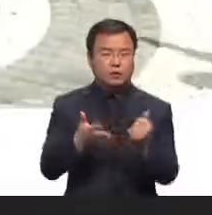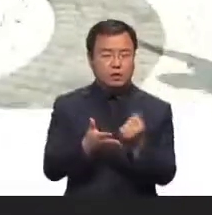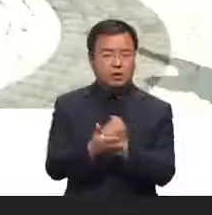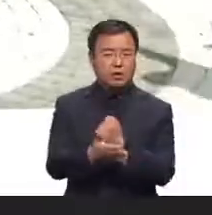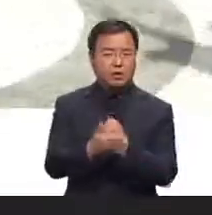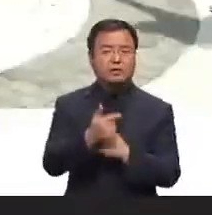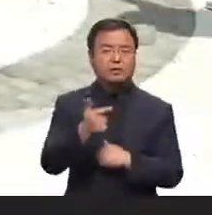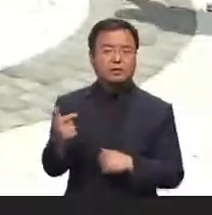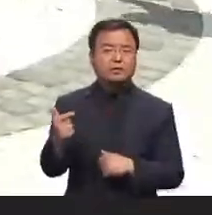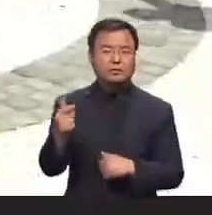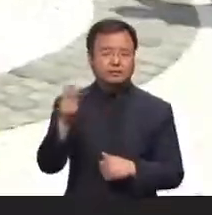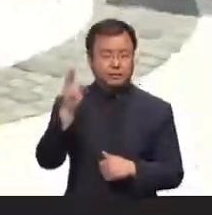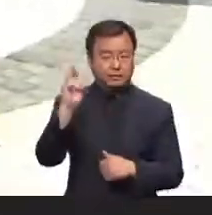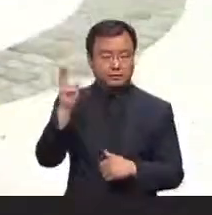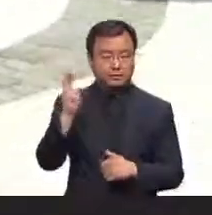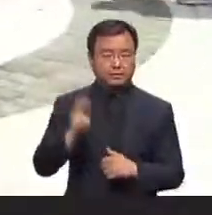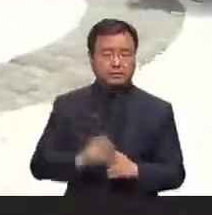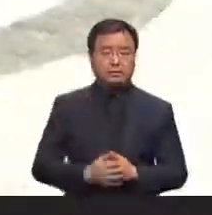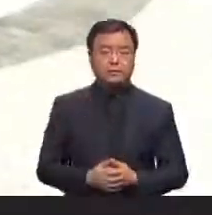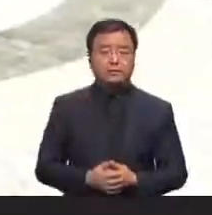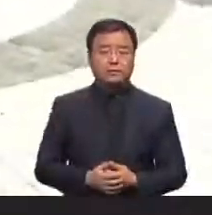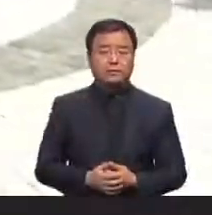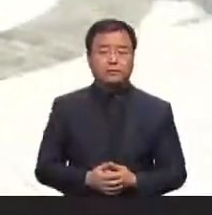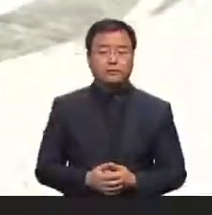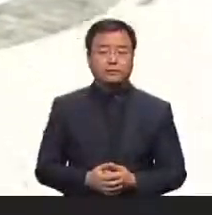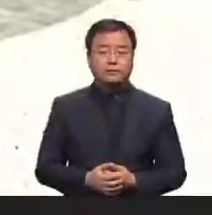예상됩니다 ebs 황대원 입니다